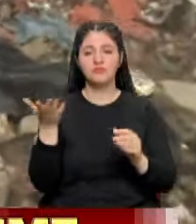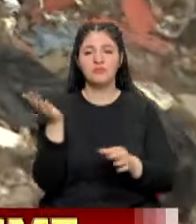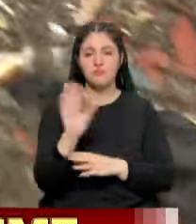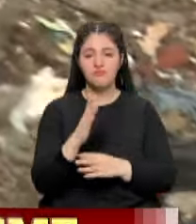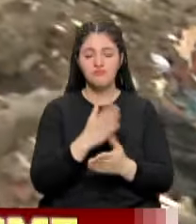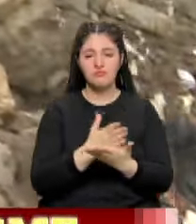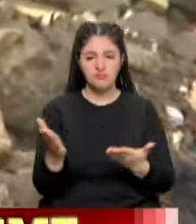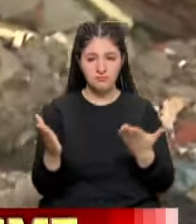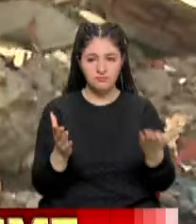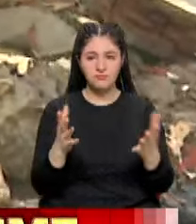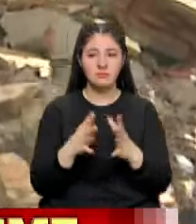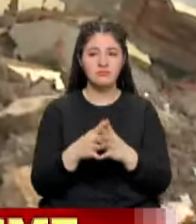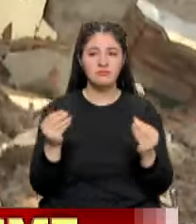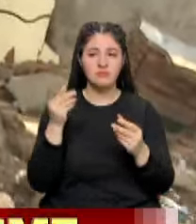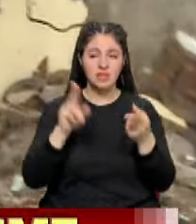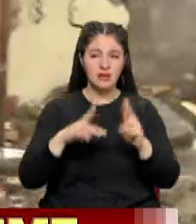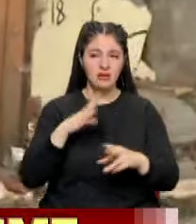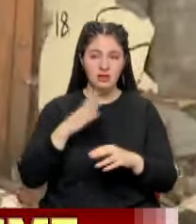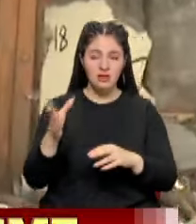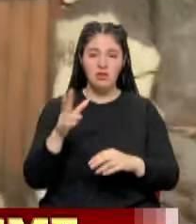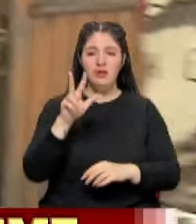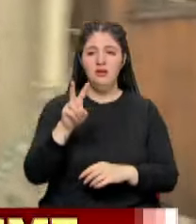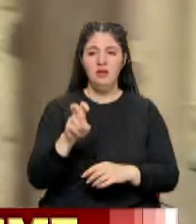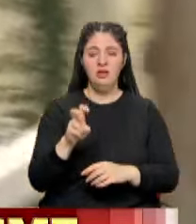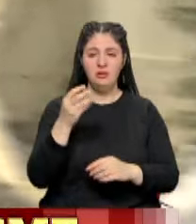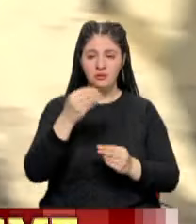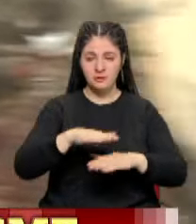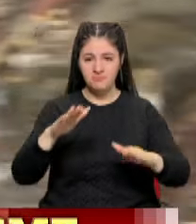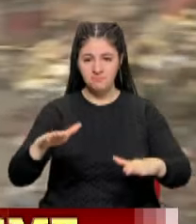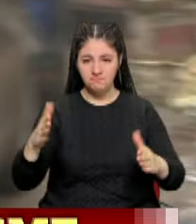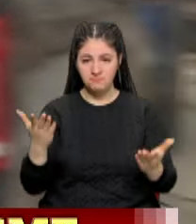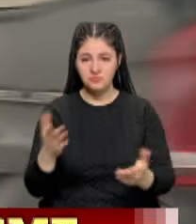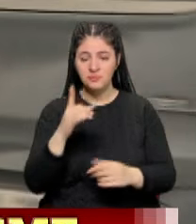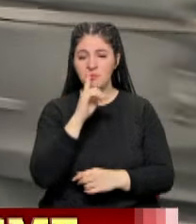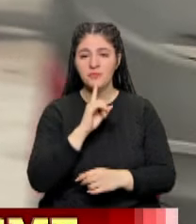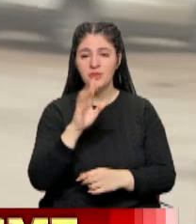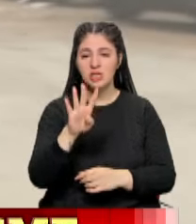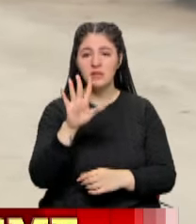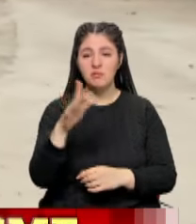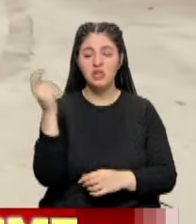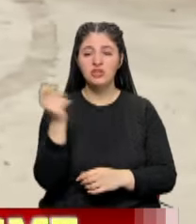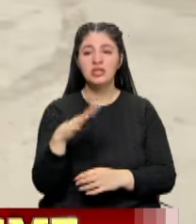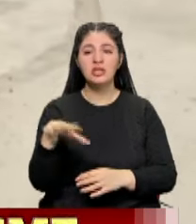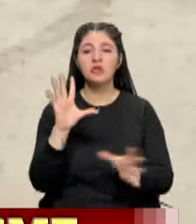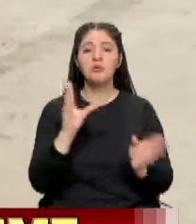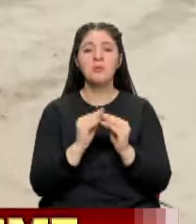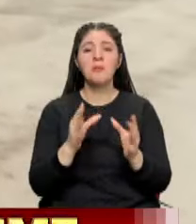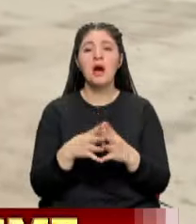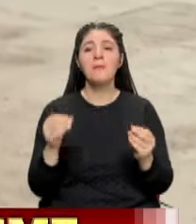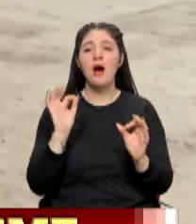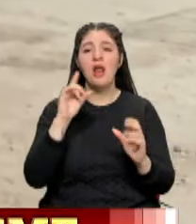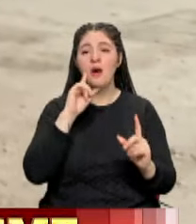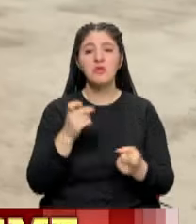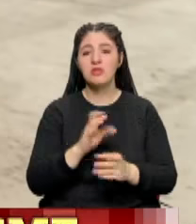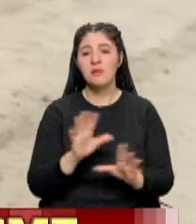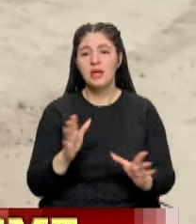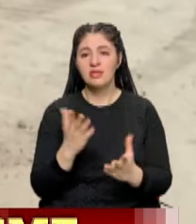edelim. Kayıplar var. 38'i çocuk, 145 kişi kayıp, hala